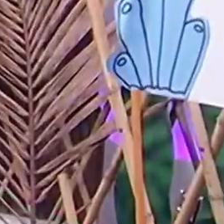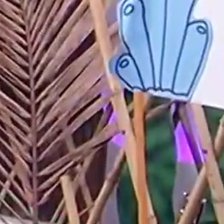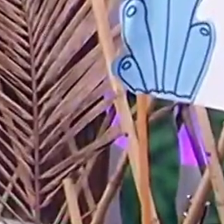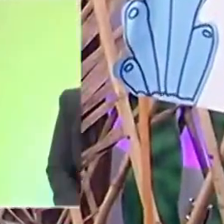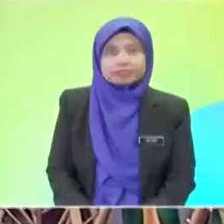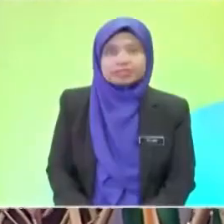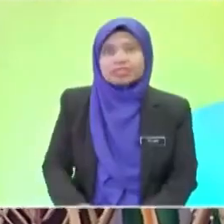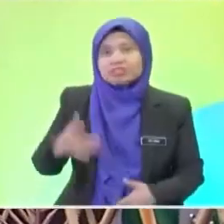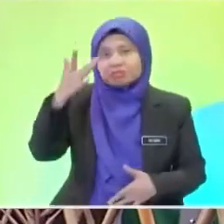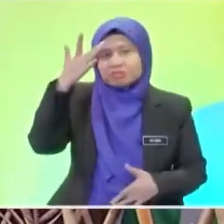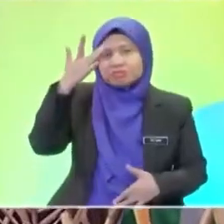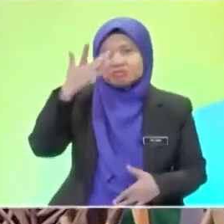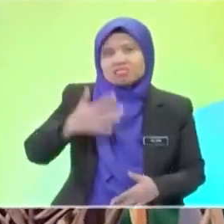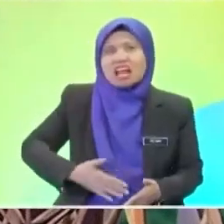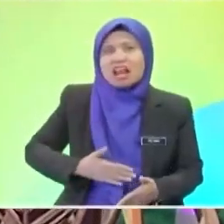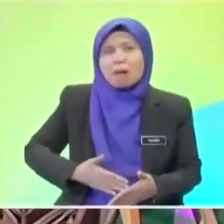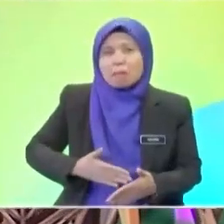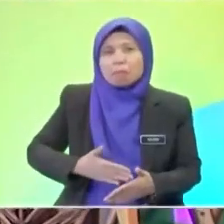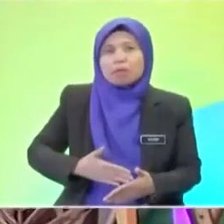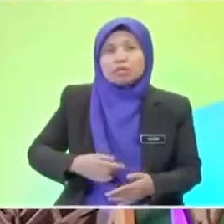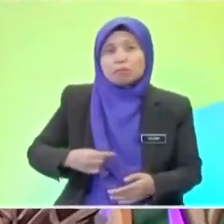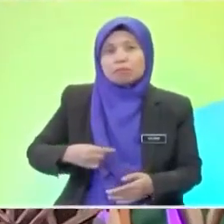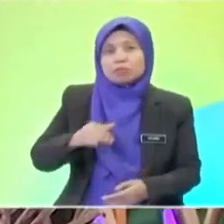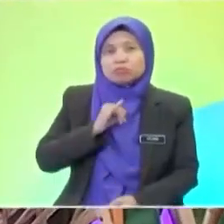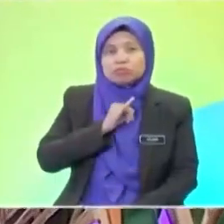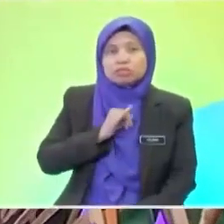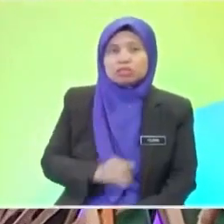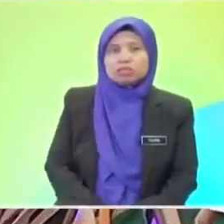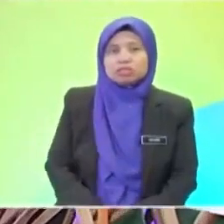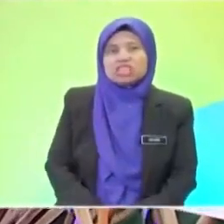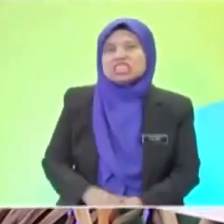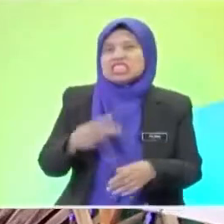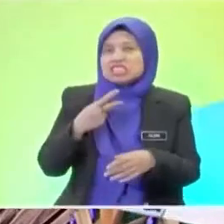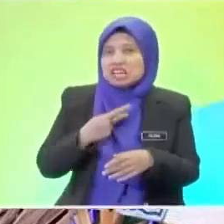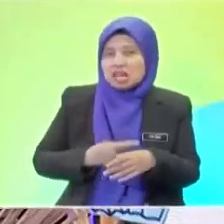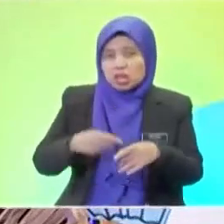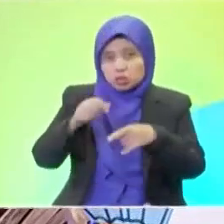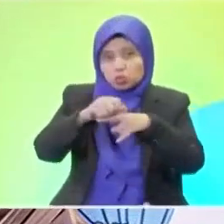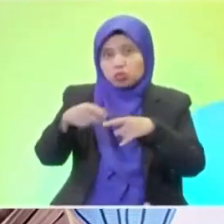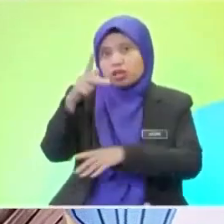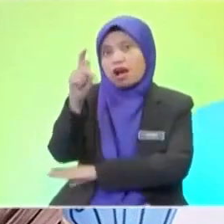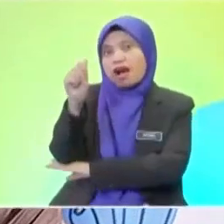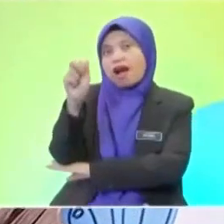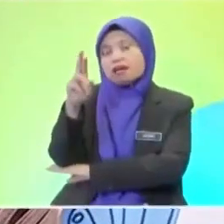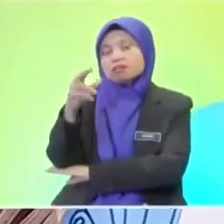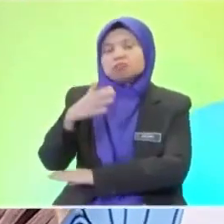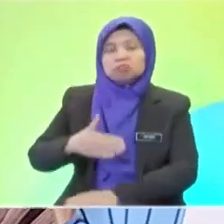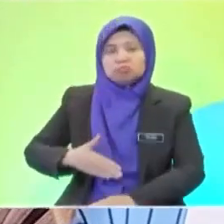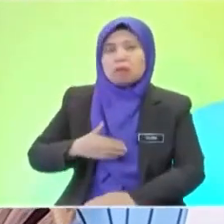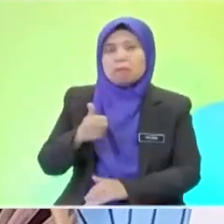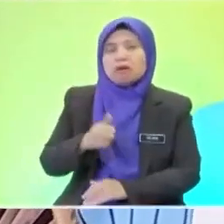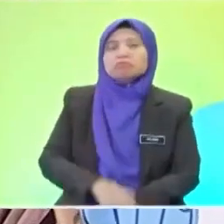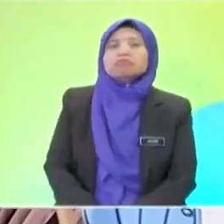Aduh laparnya perutku kesel udah kerja di kelaparan dia Baiklah Assalamualaikum Ustaz